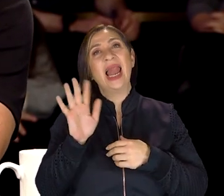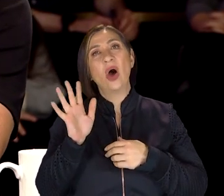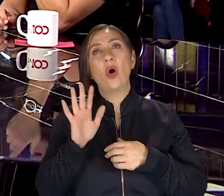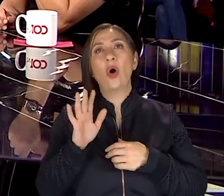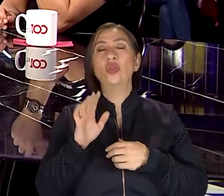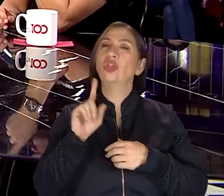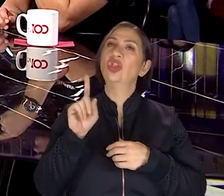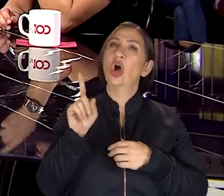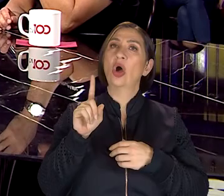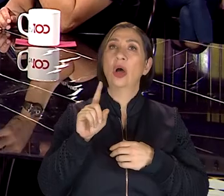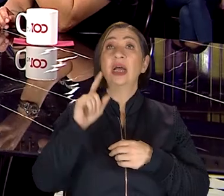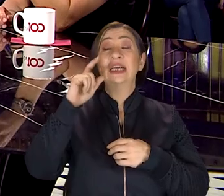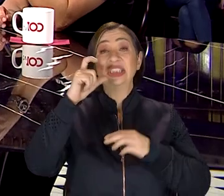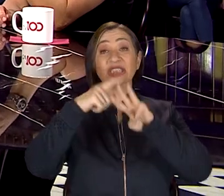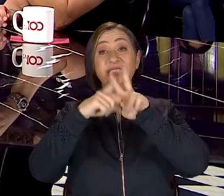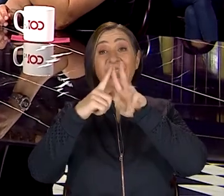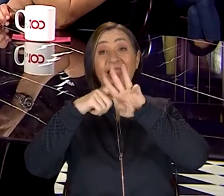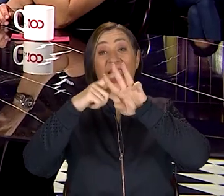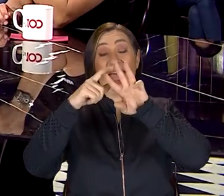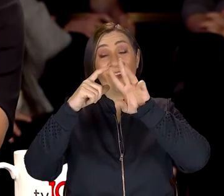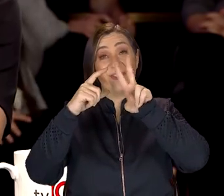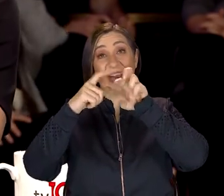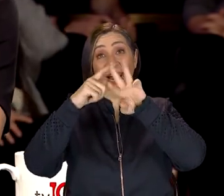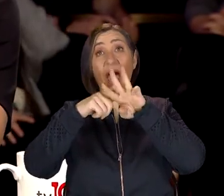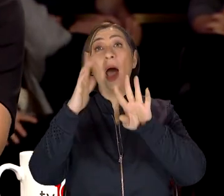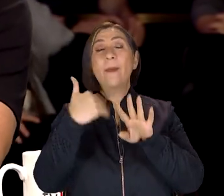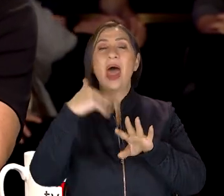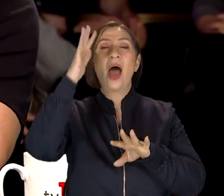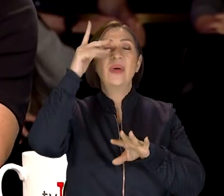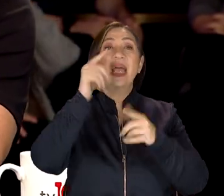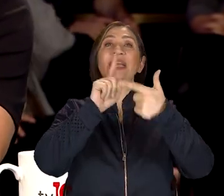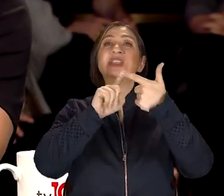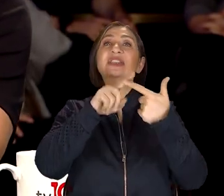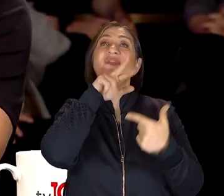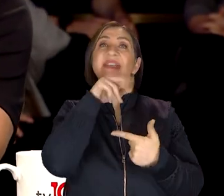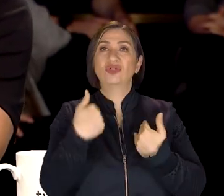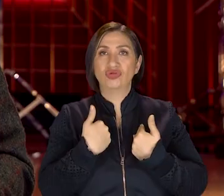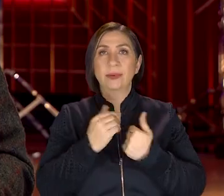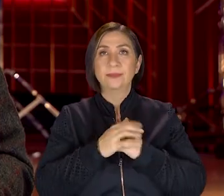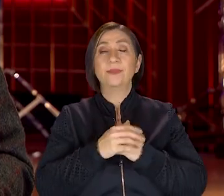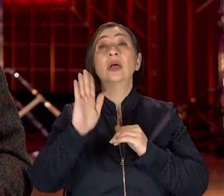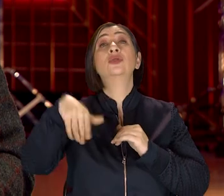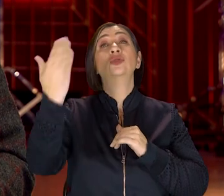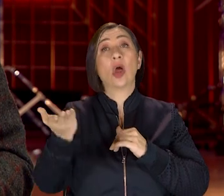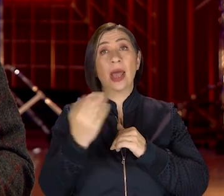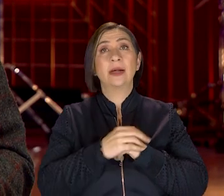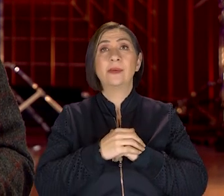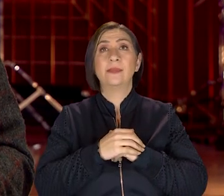Fransızca eğitim gördüm. Yani yok, İngilizce. Cenevre'deydi ama ben Amerikan bölümündeydim. Amerikan bölümündeydim. Fransızca ikinci lisanımdı benim. Hı-hı. Ve sonra